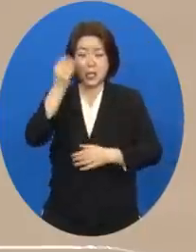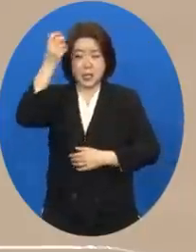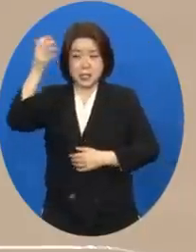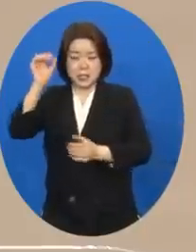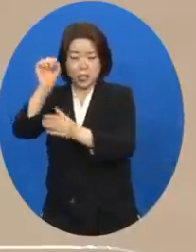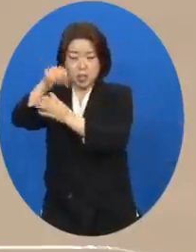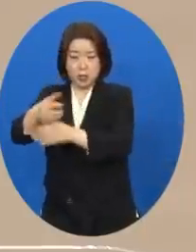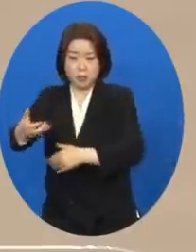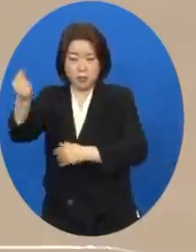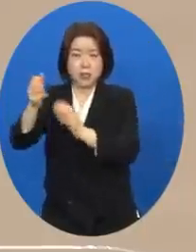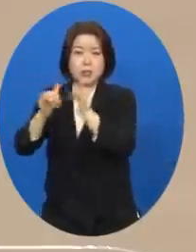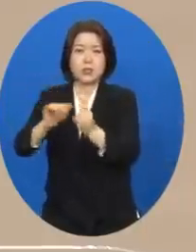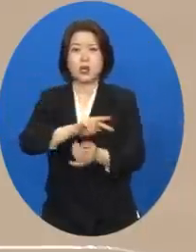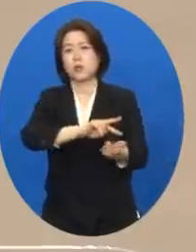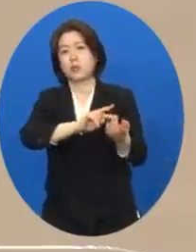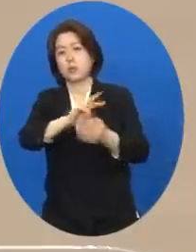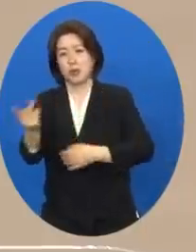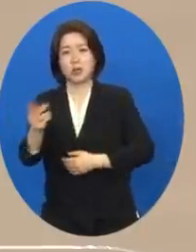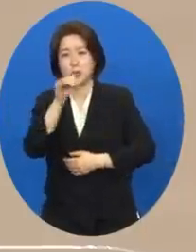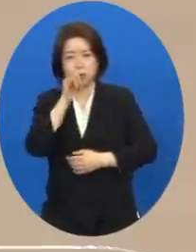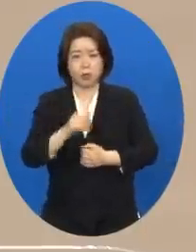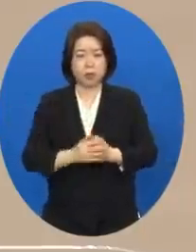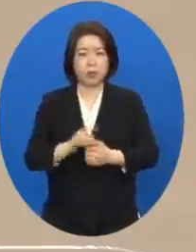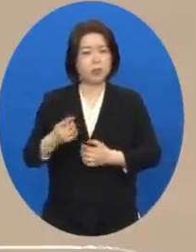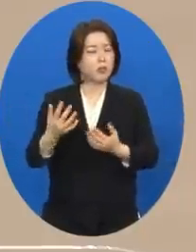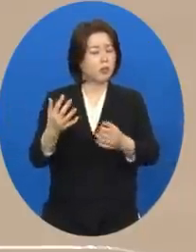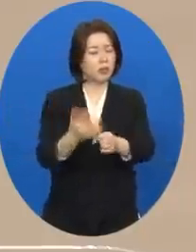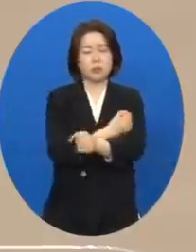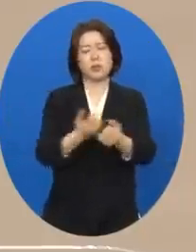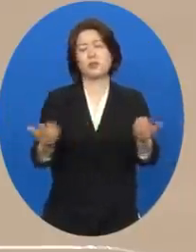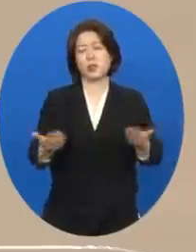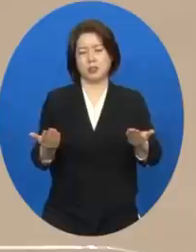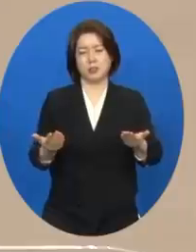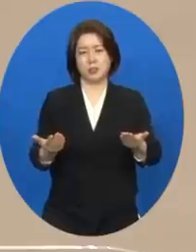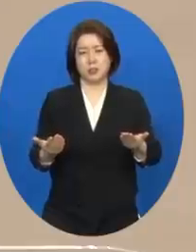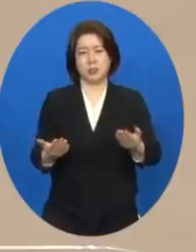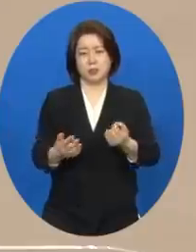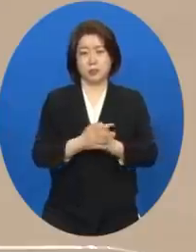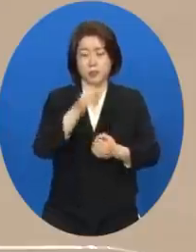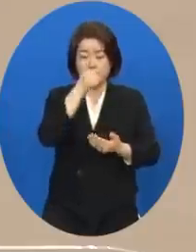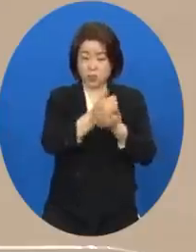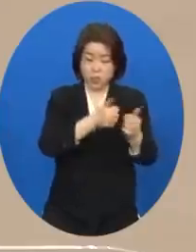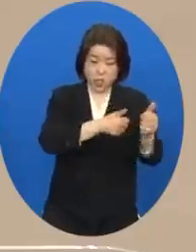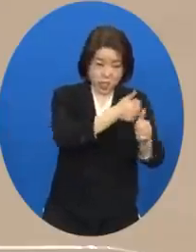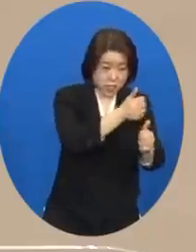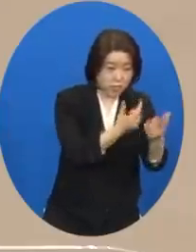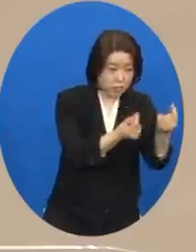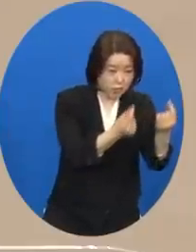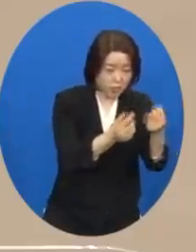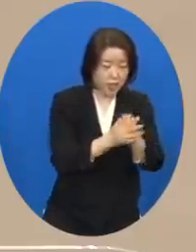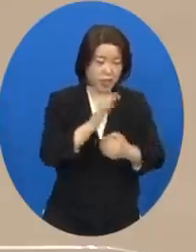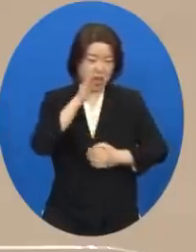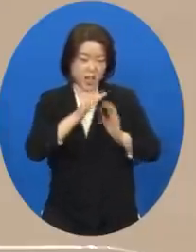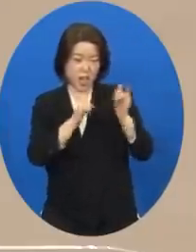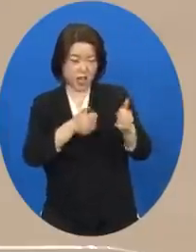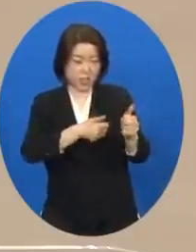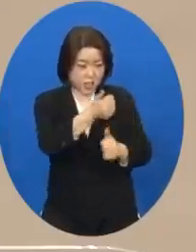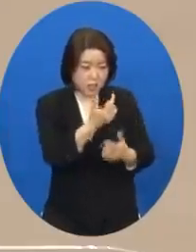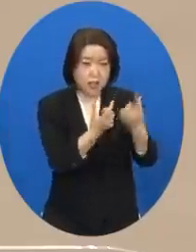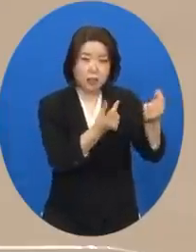맺는 사람이 되어 이건 엄청난 일이 4 죄가 승리하는 것 같고 악한 자가 승리하는 것